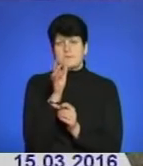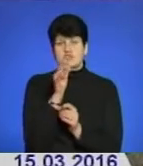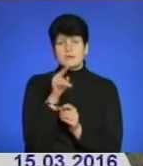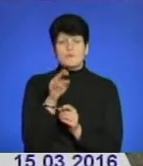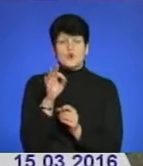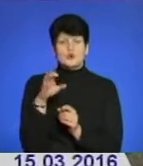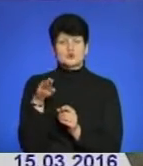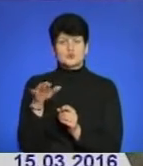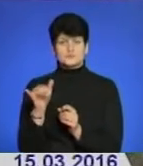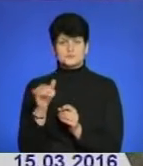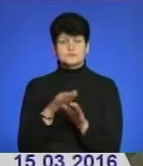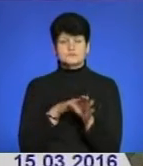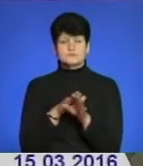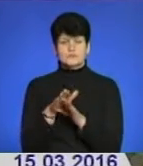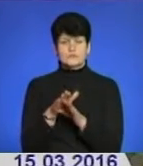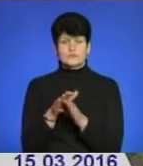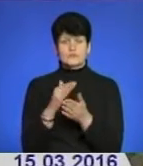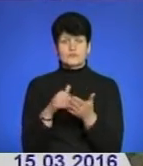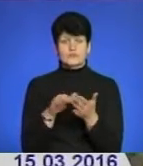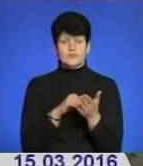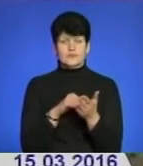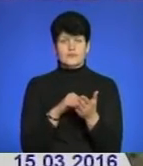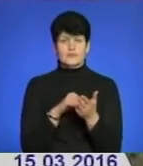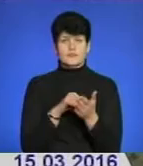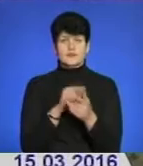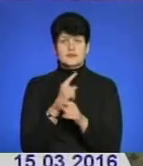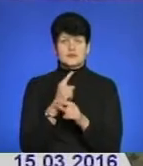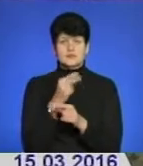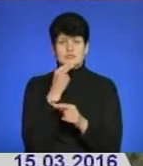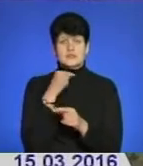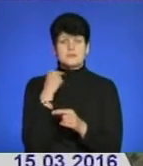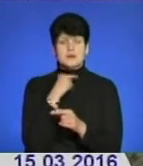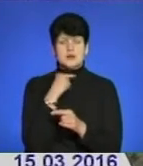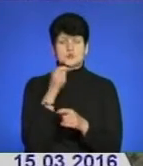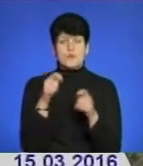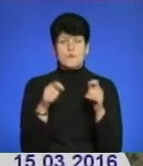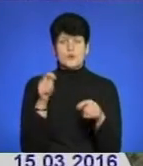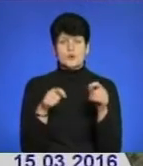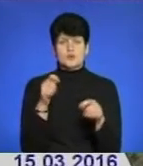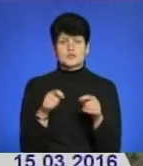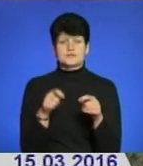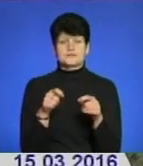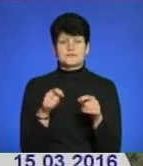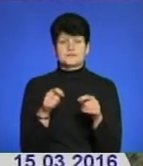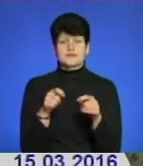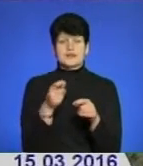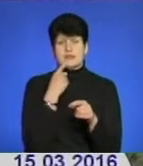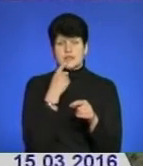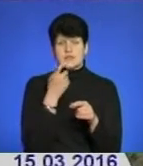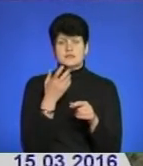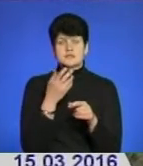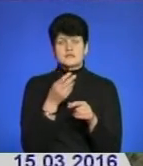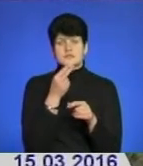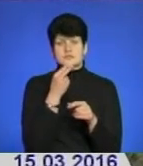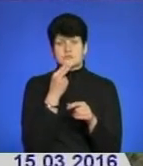посту повністю виключається вживання м'ясних продуктів, молочних продуктів, а також яєць.